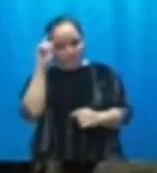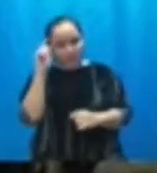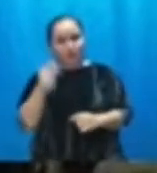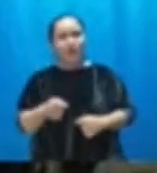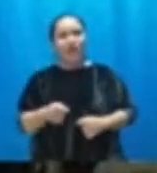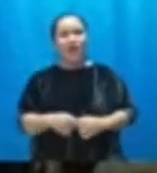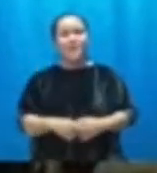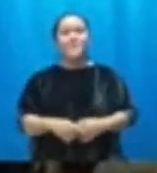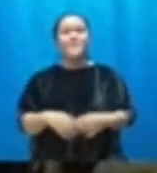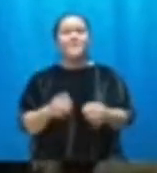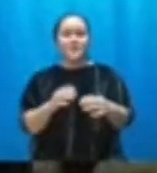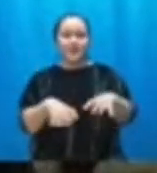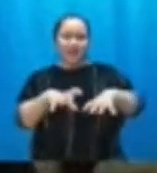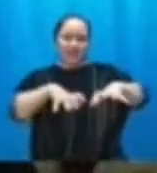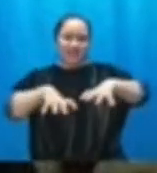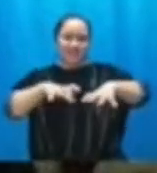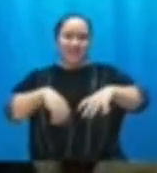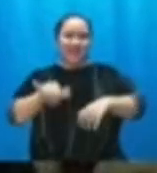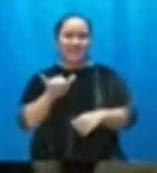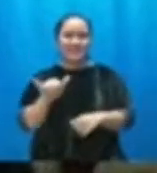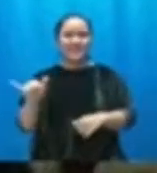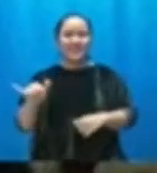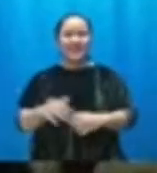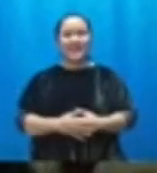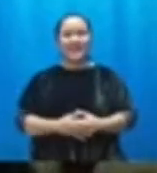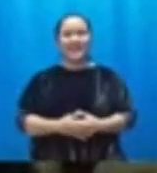Khan nyawa